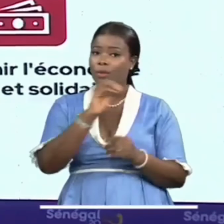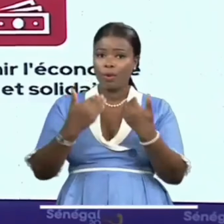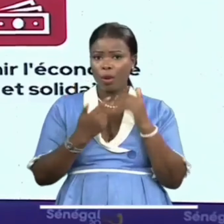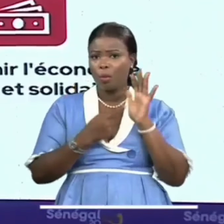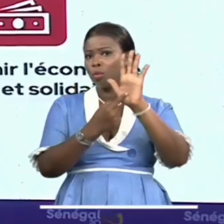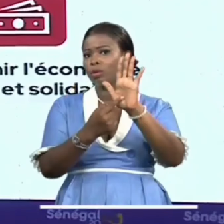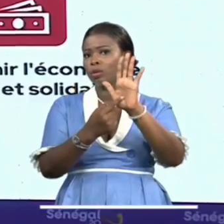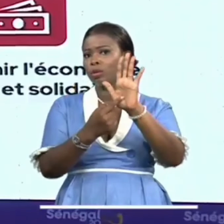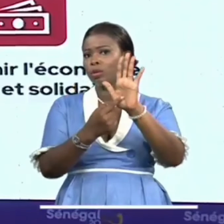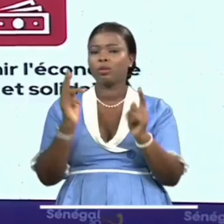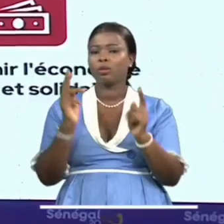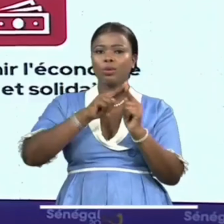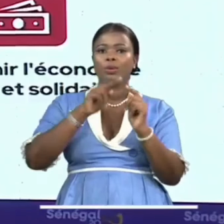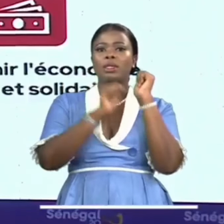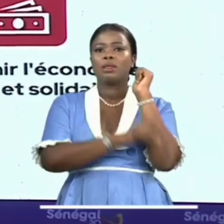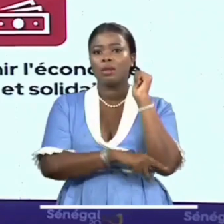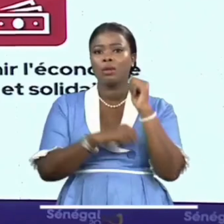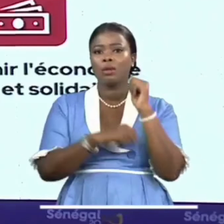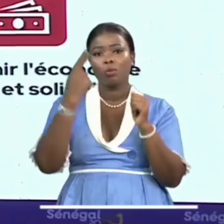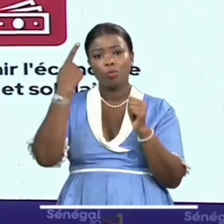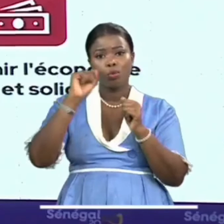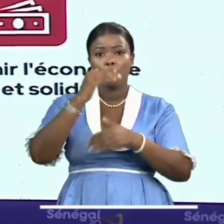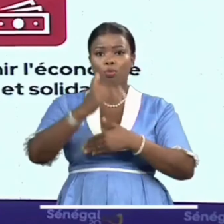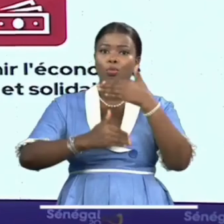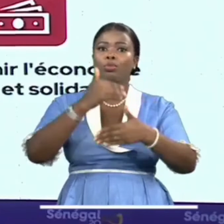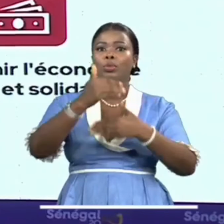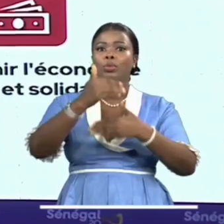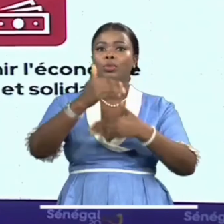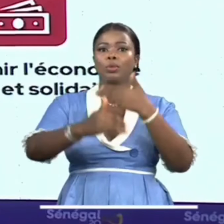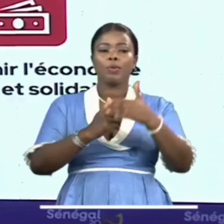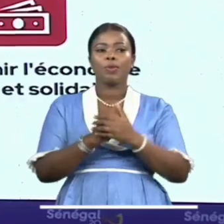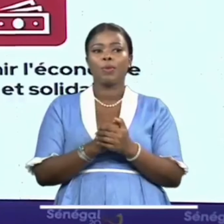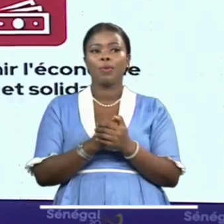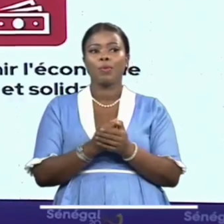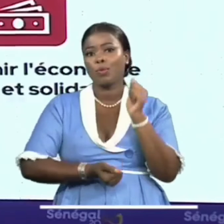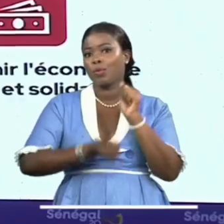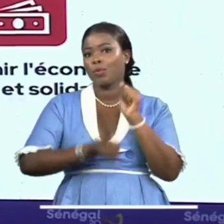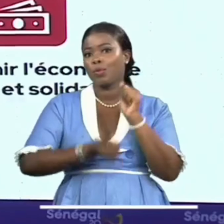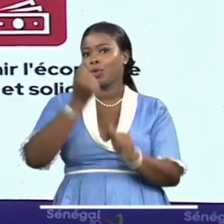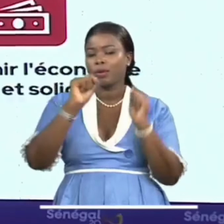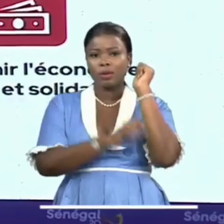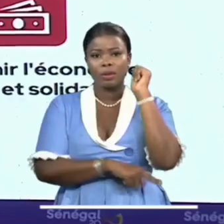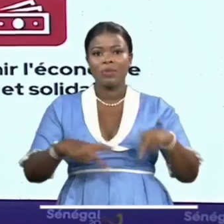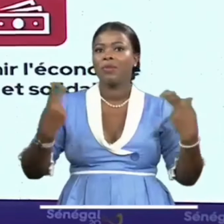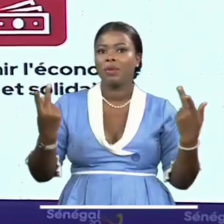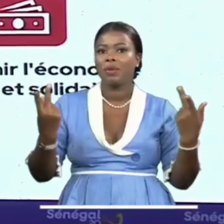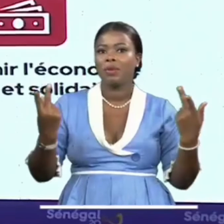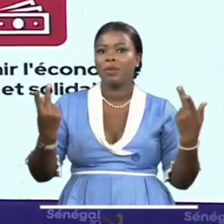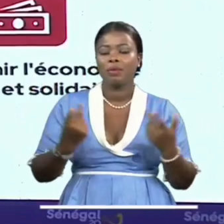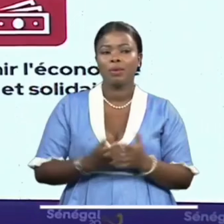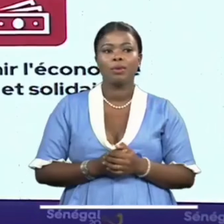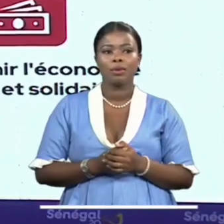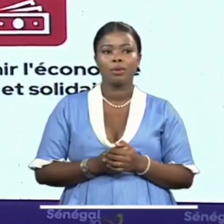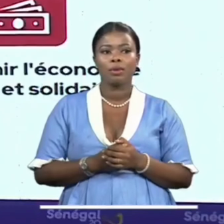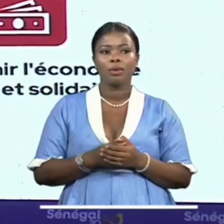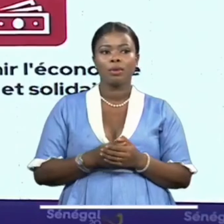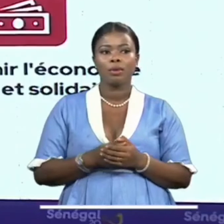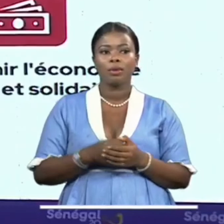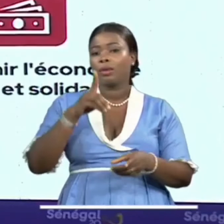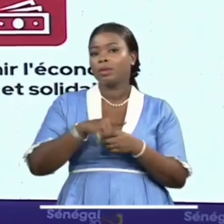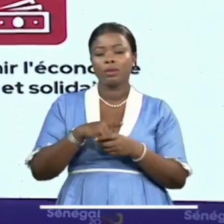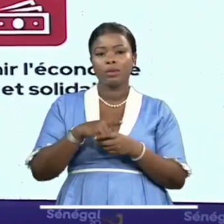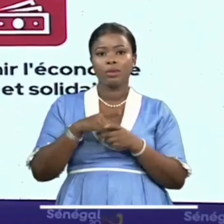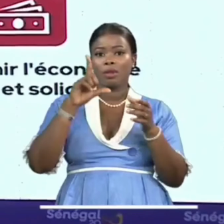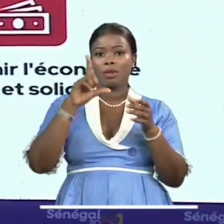que progressivement la majorité des Sénégalais maintenant vivent dans les villes